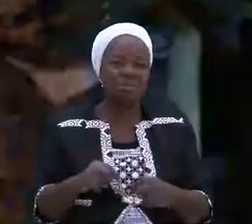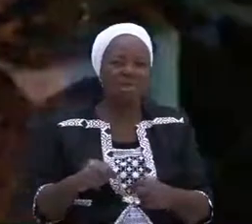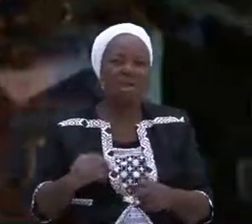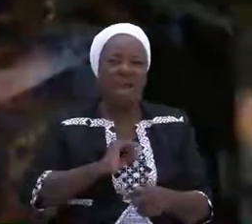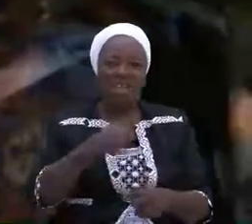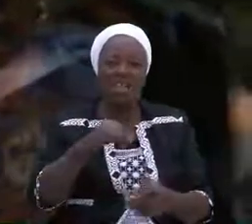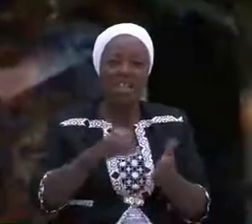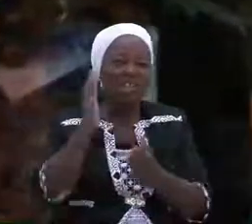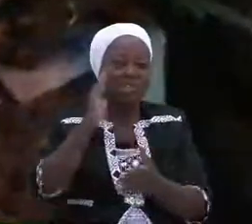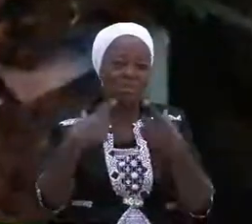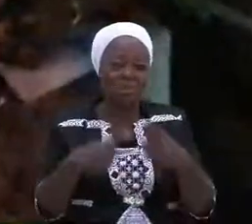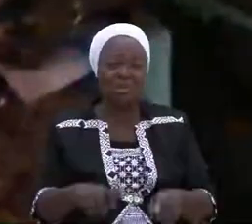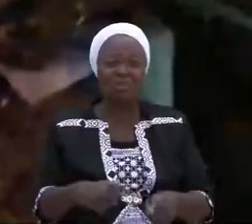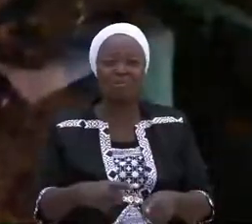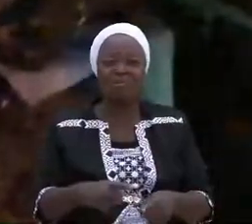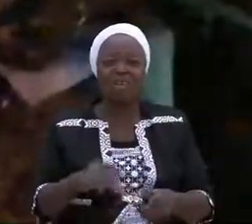ça viendra.